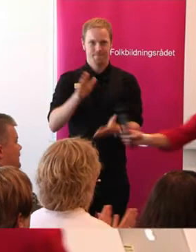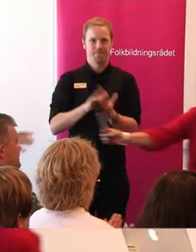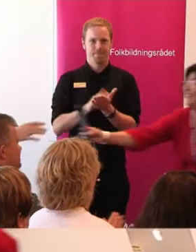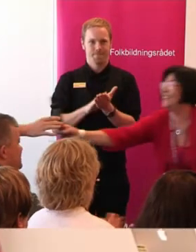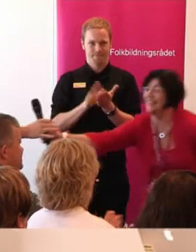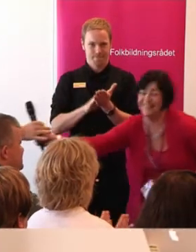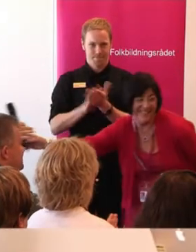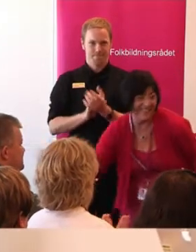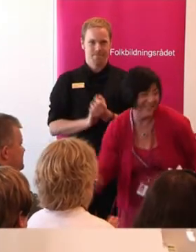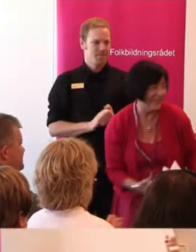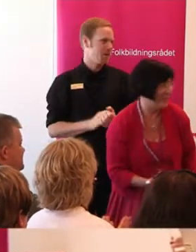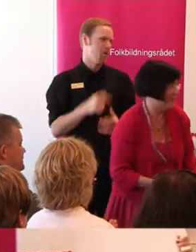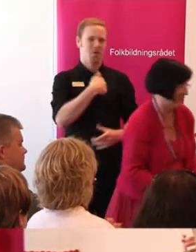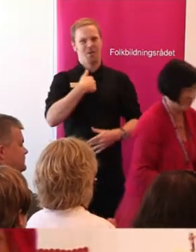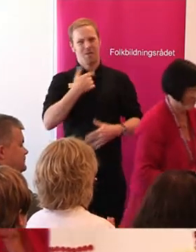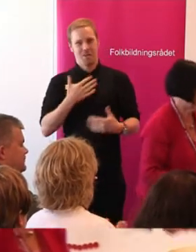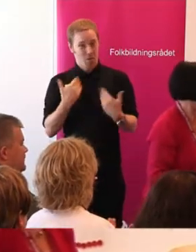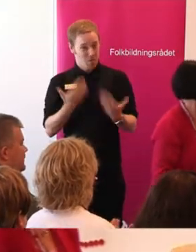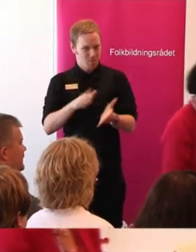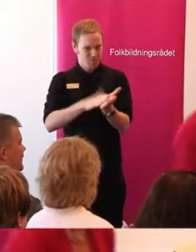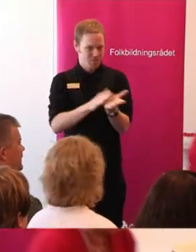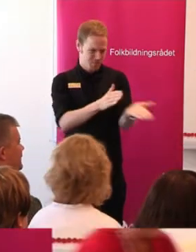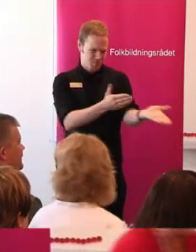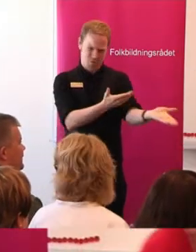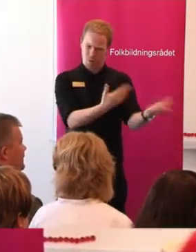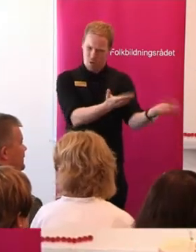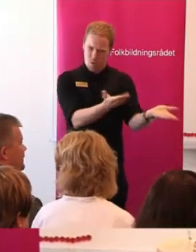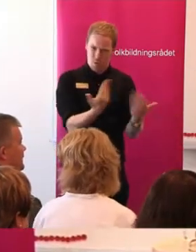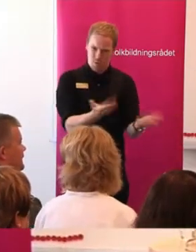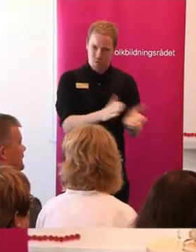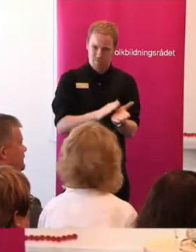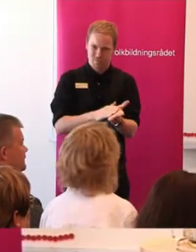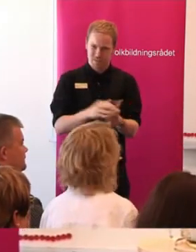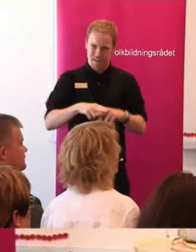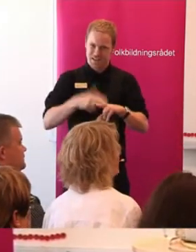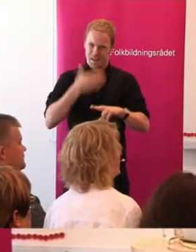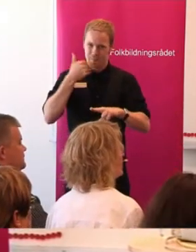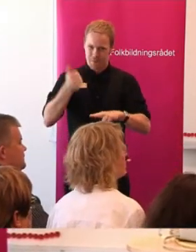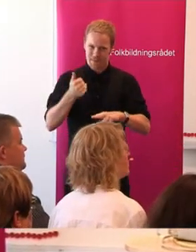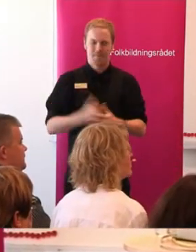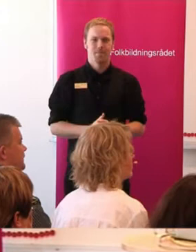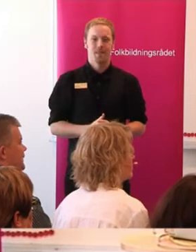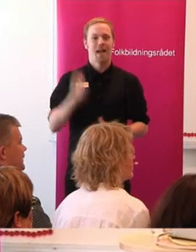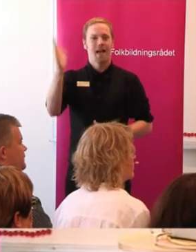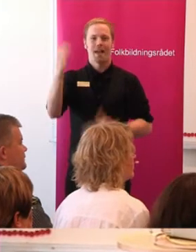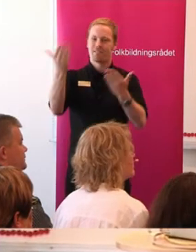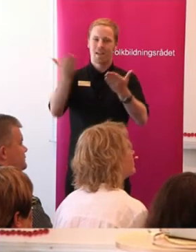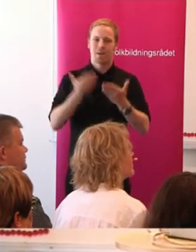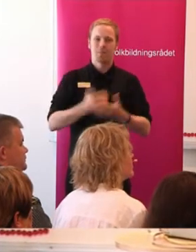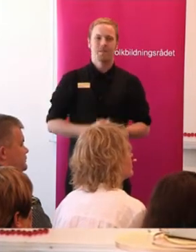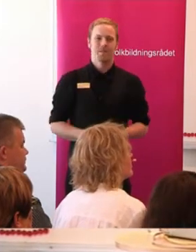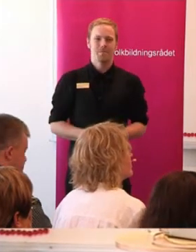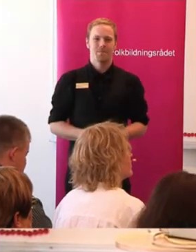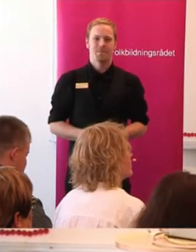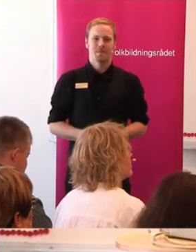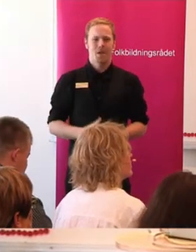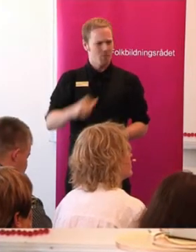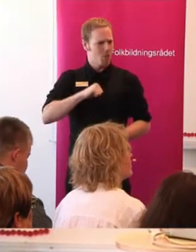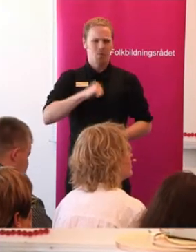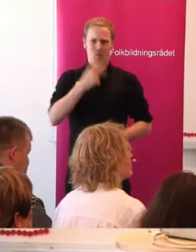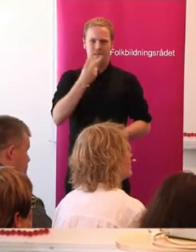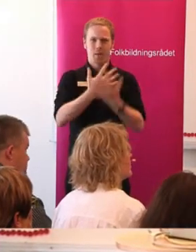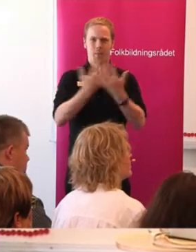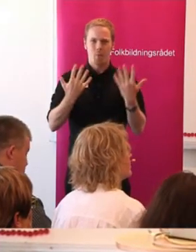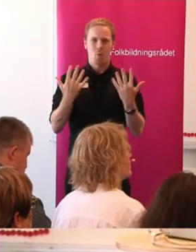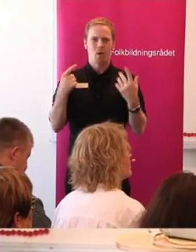eller hur? Både när man kliver av och kliver på, det känns lite bättre då. Hej och välkomna hit. Vad jätteroligt att se så många